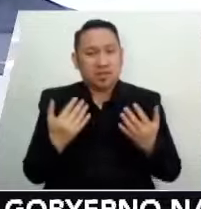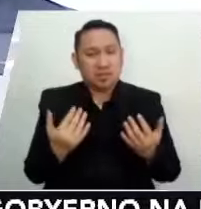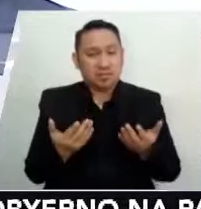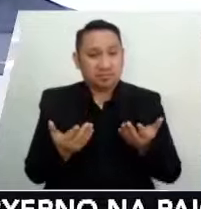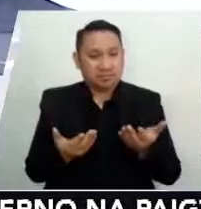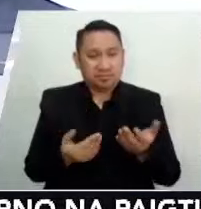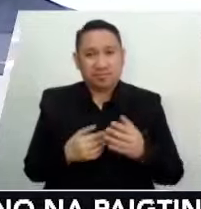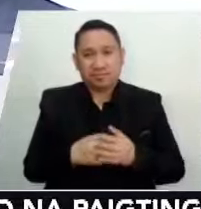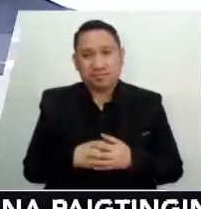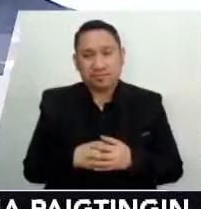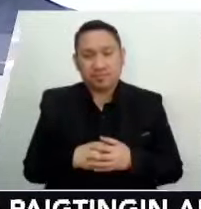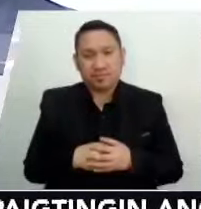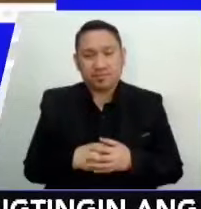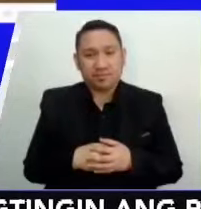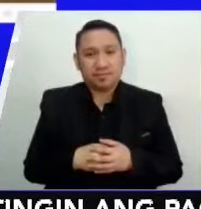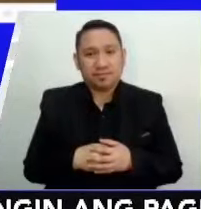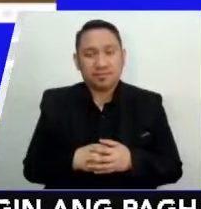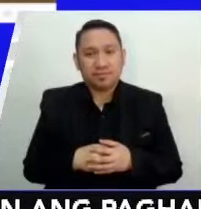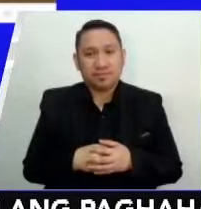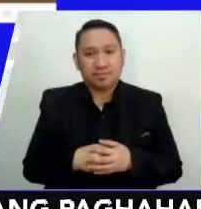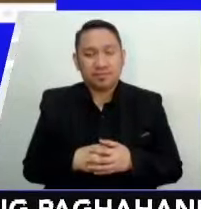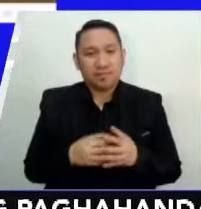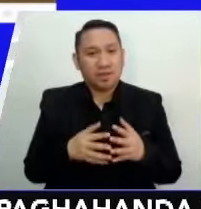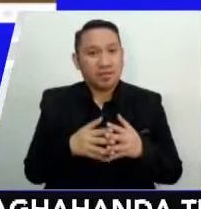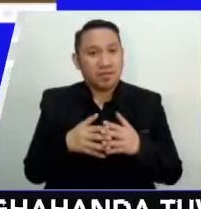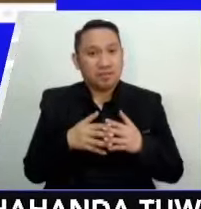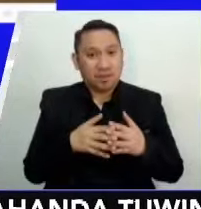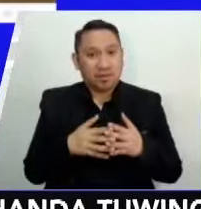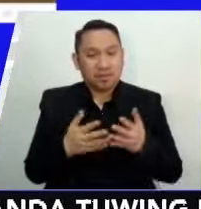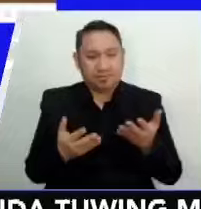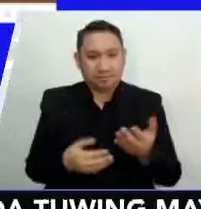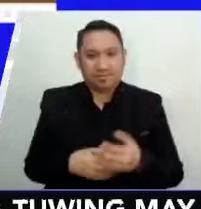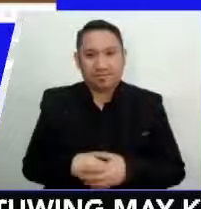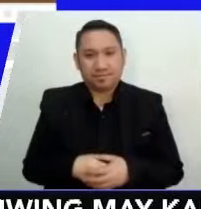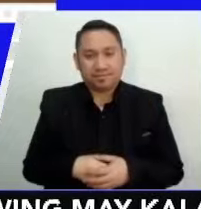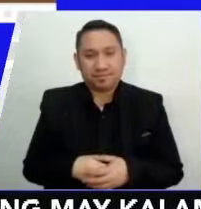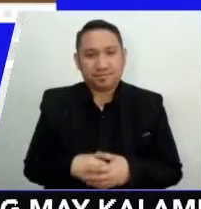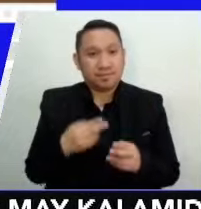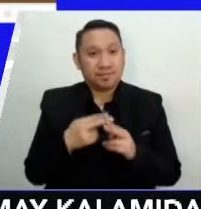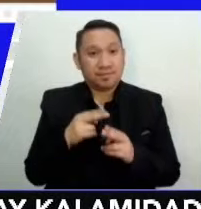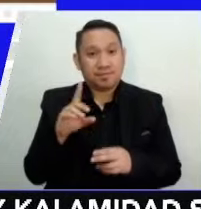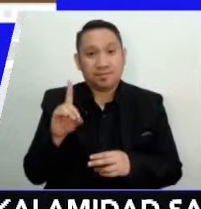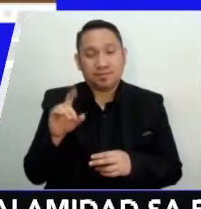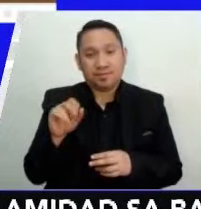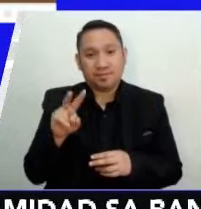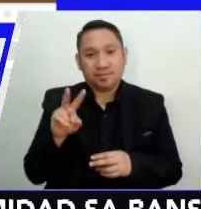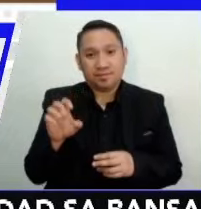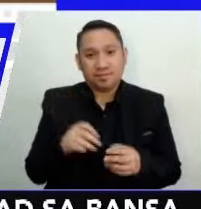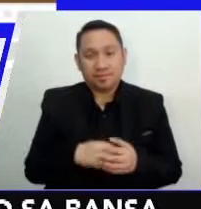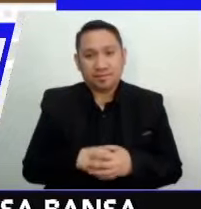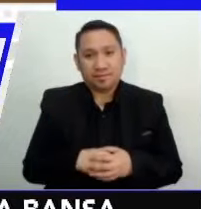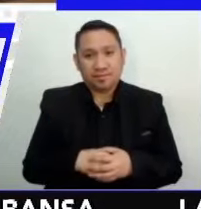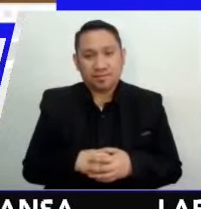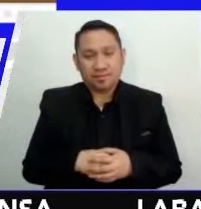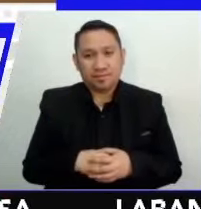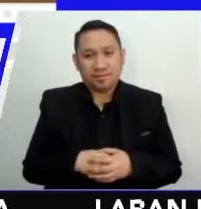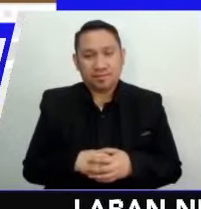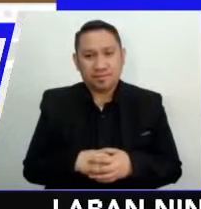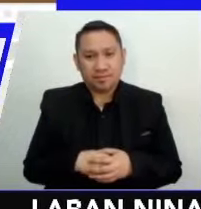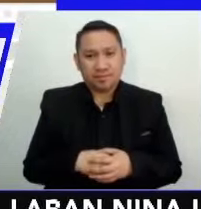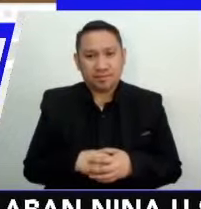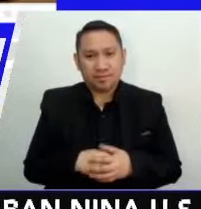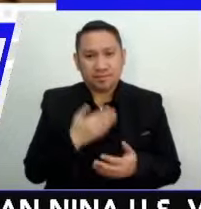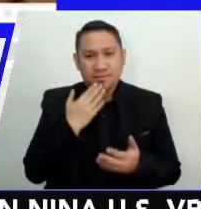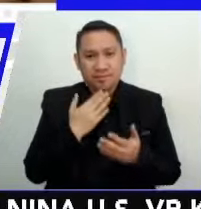Dave labanes junor Dave Kamusta na sitwason Dian Good morning tigan Magandang gabi dito sa